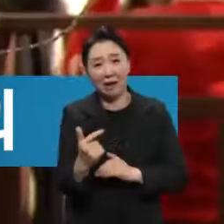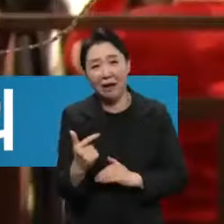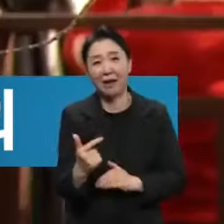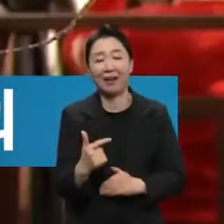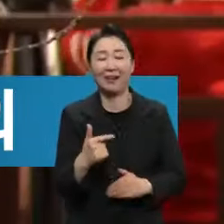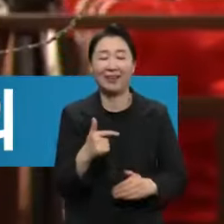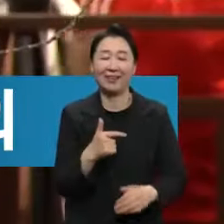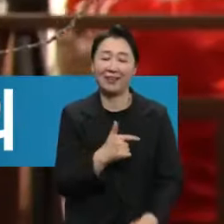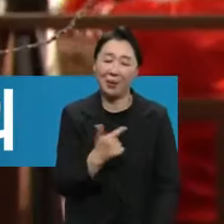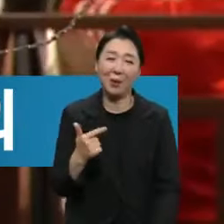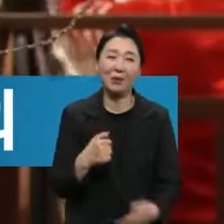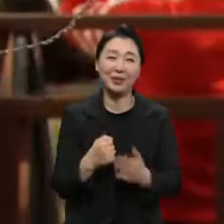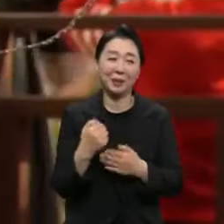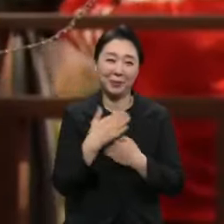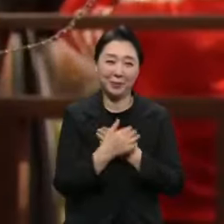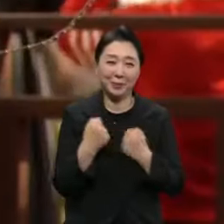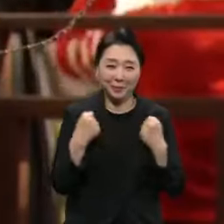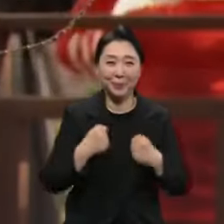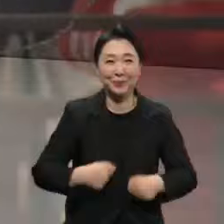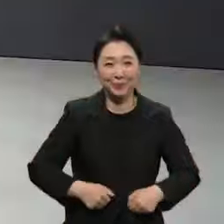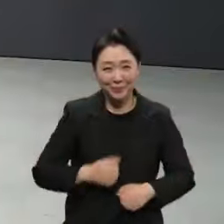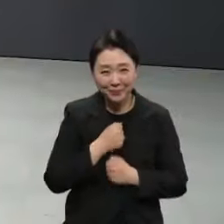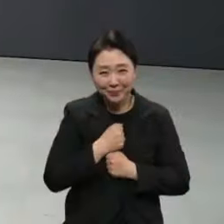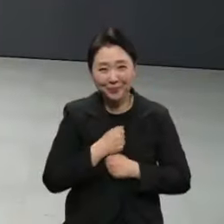건강관리에 유의해야 합니다.